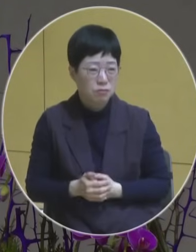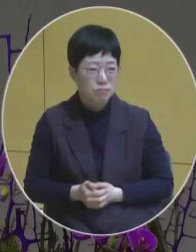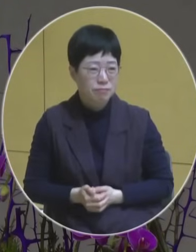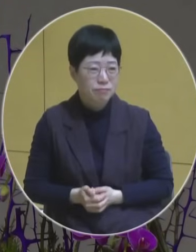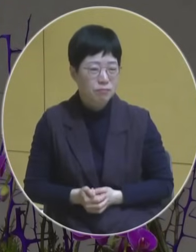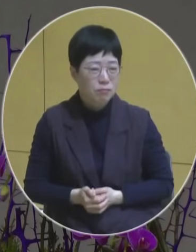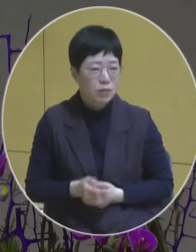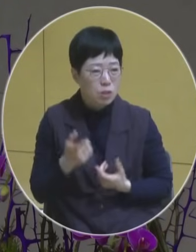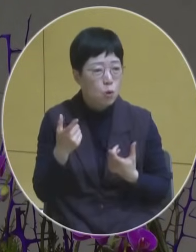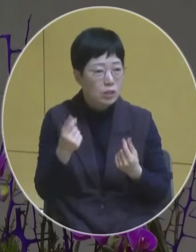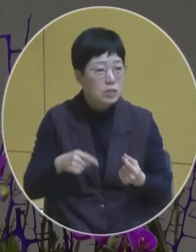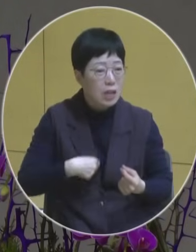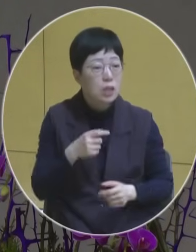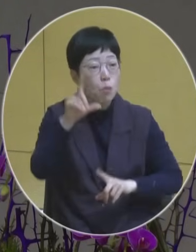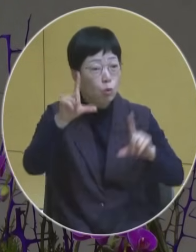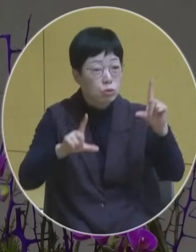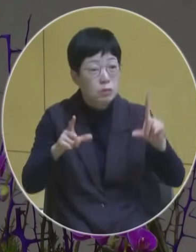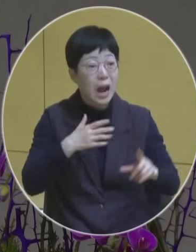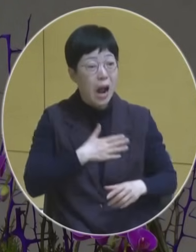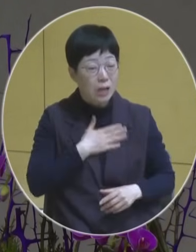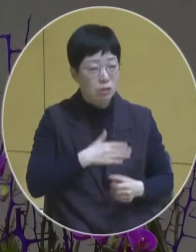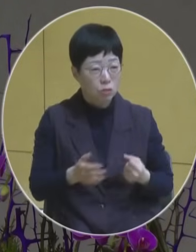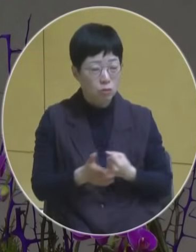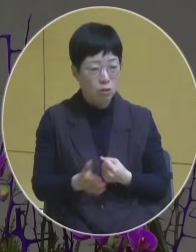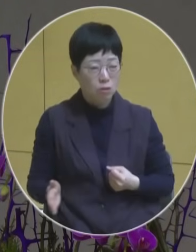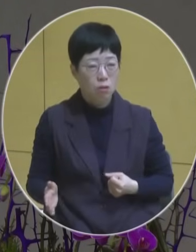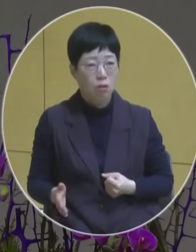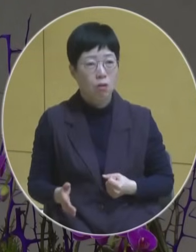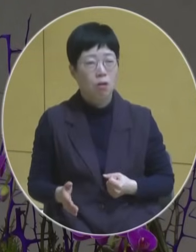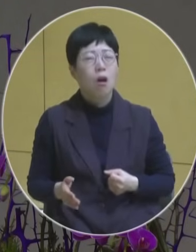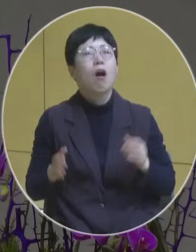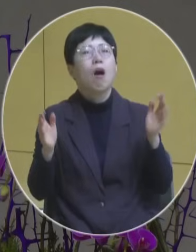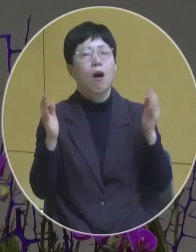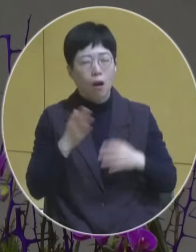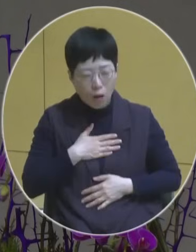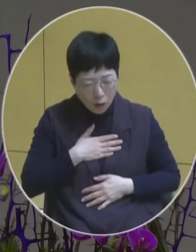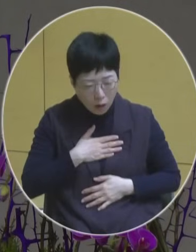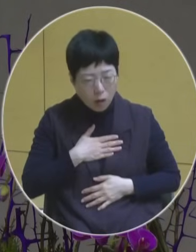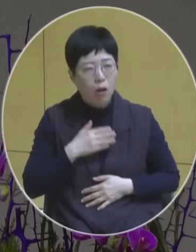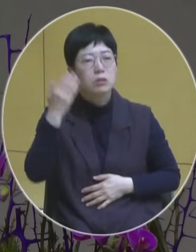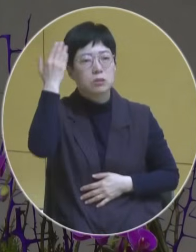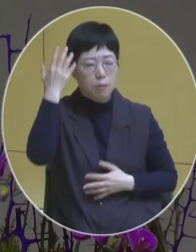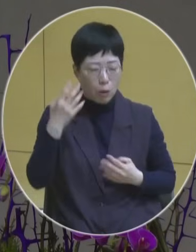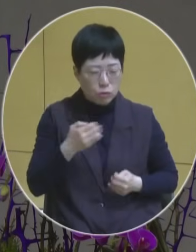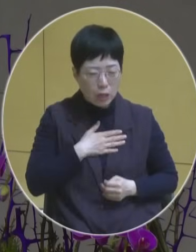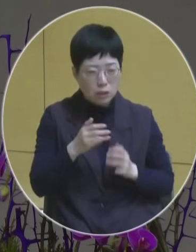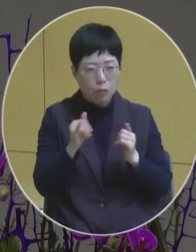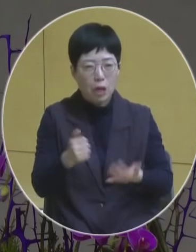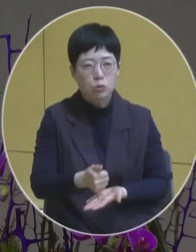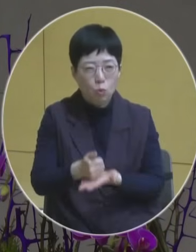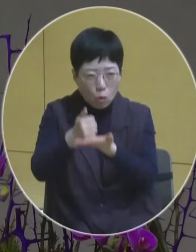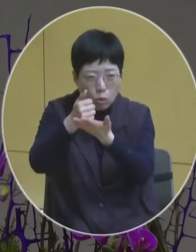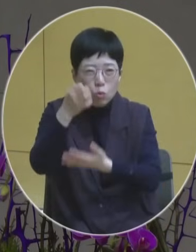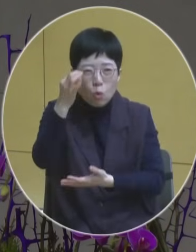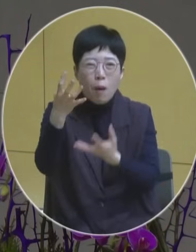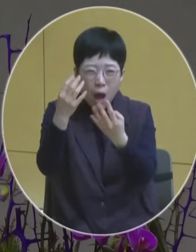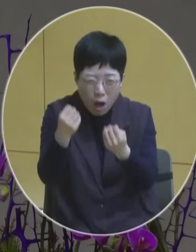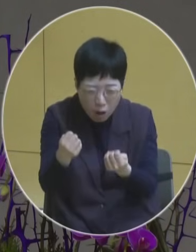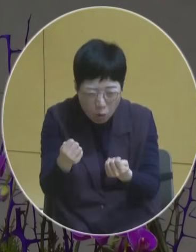그런데 그런 자기의 모습을 아니까 어떻게 할까요? 내가 지식이 많고 사람들이 나를 존경하고 돈도